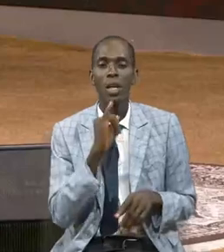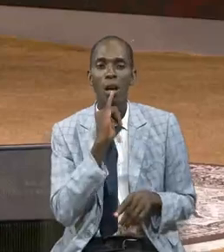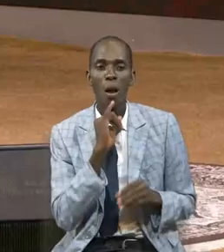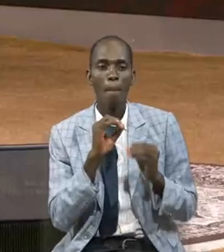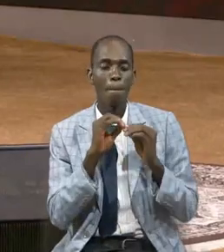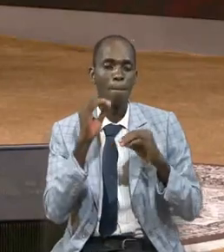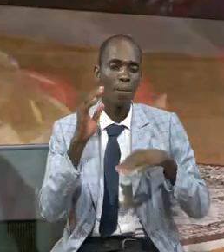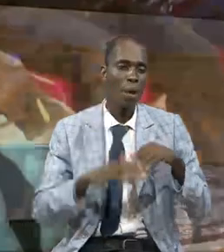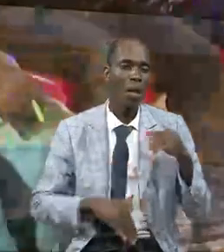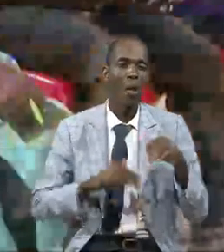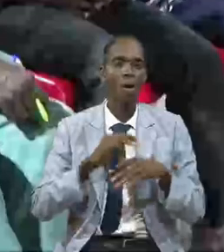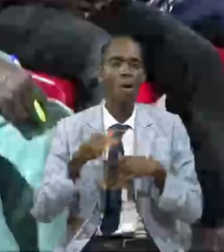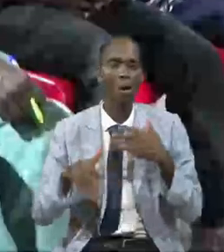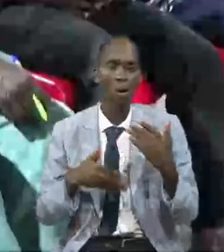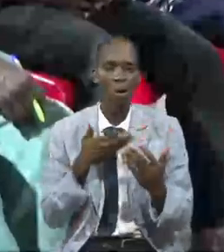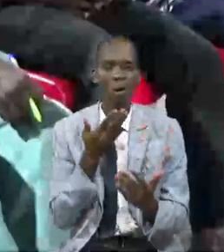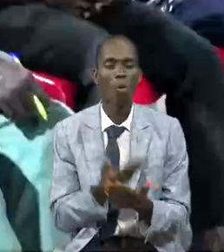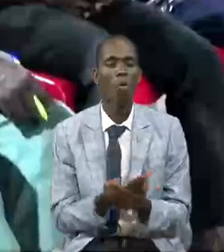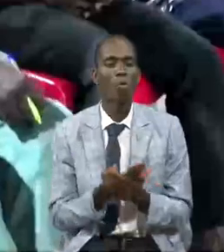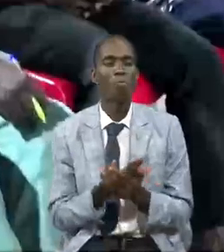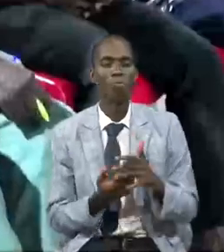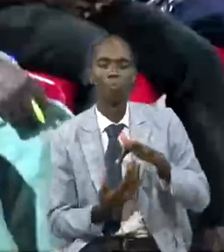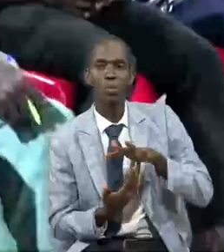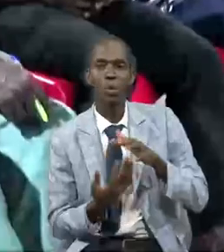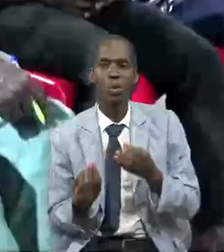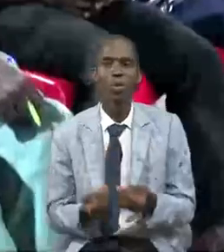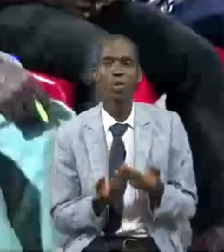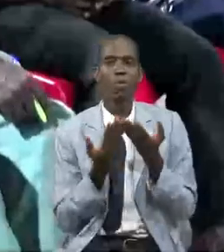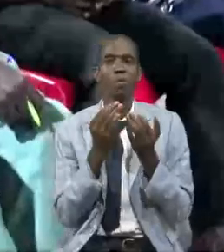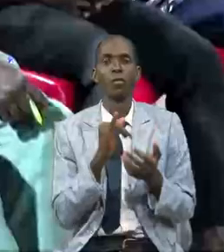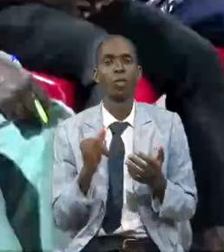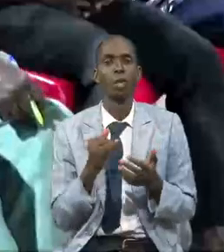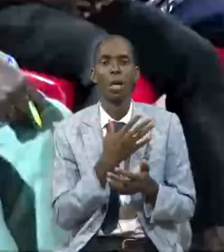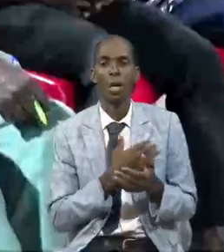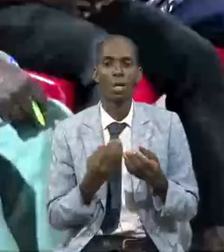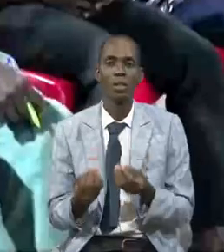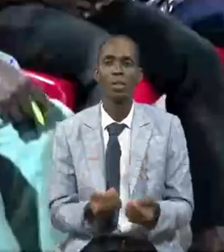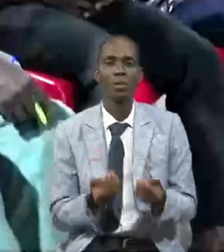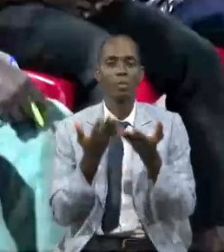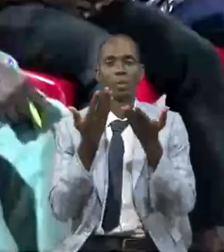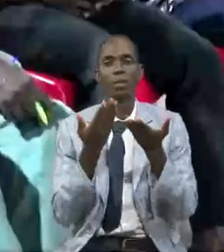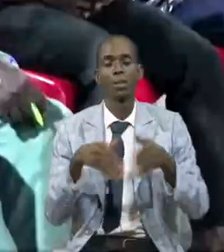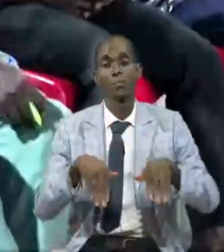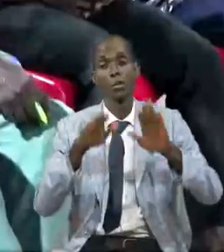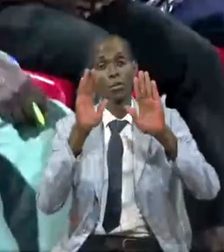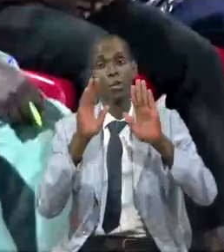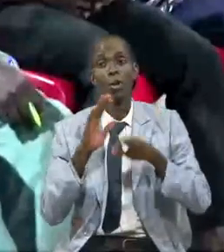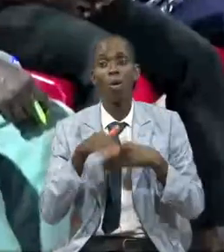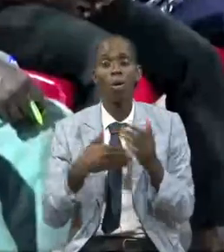les holocaustes et tous les sacrifices. Voyez